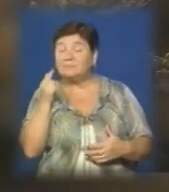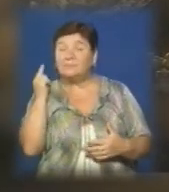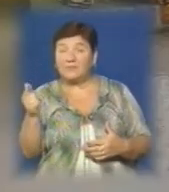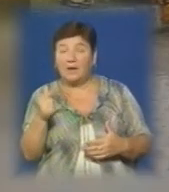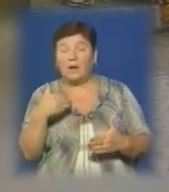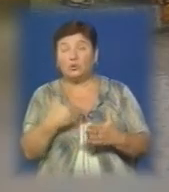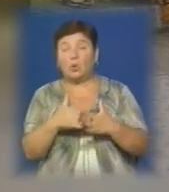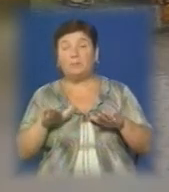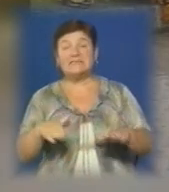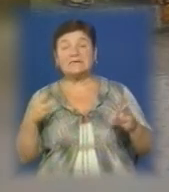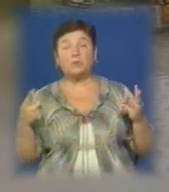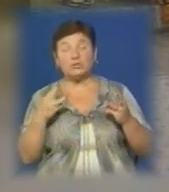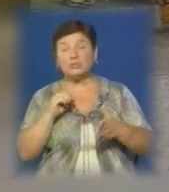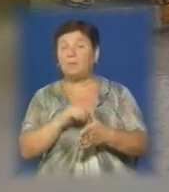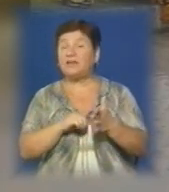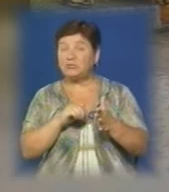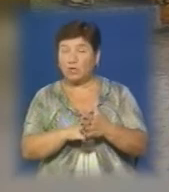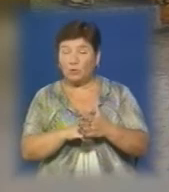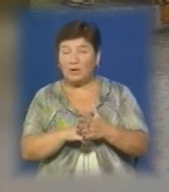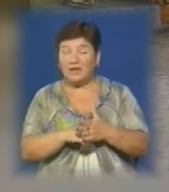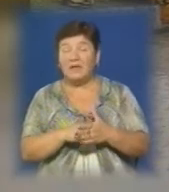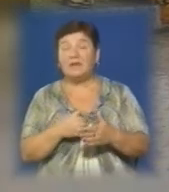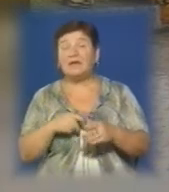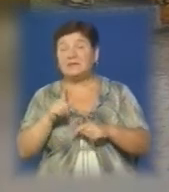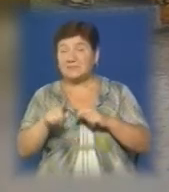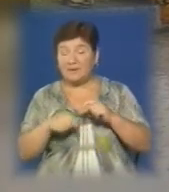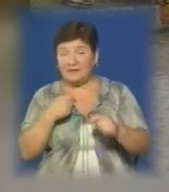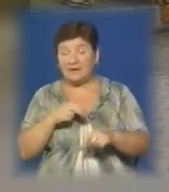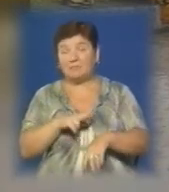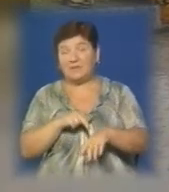місця пожежі. Причину пожежі та завдані збитки встановлюють правоохоронні органи.